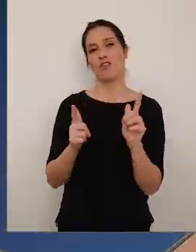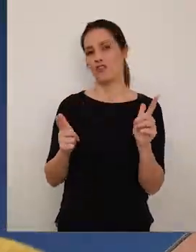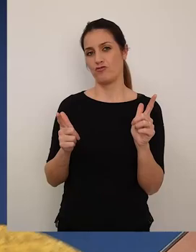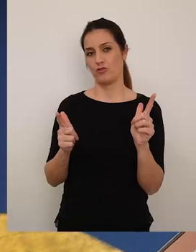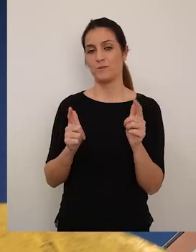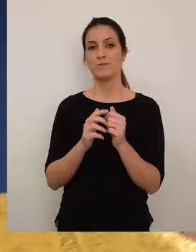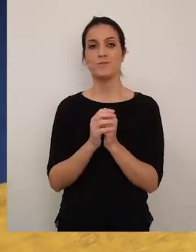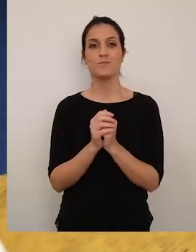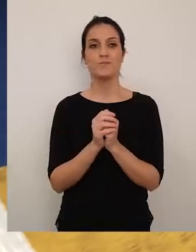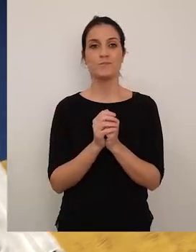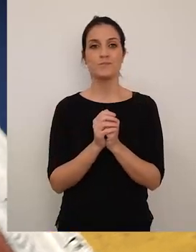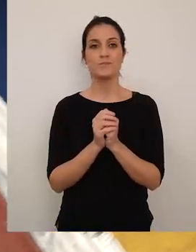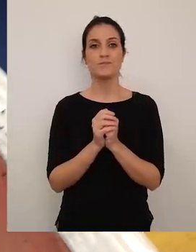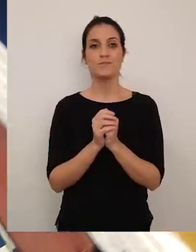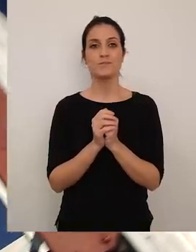cittadino.